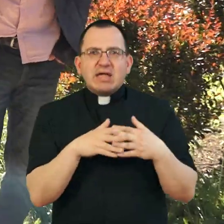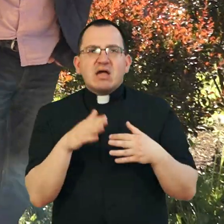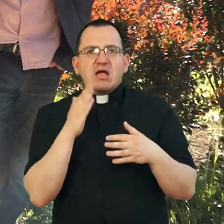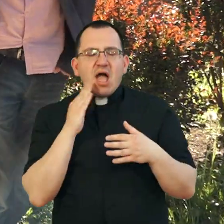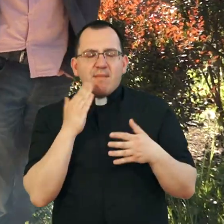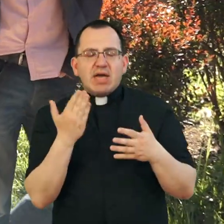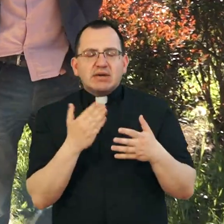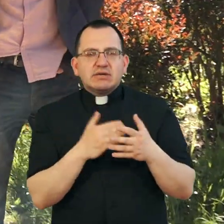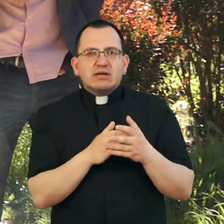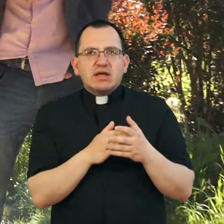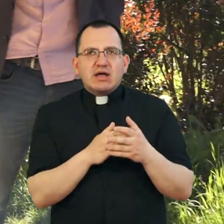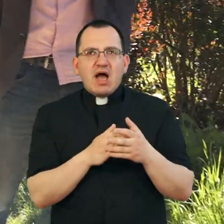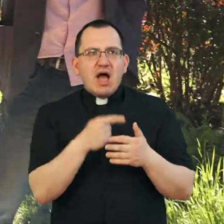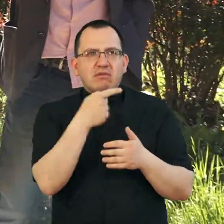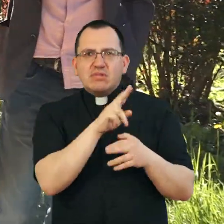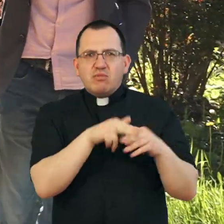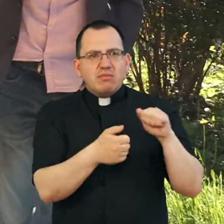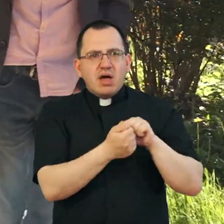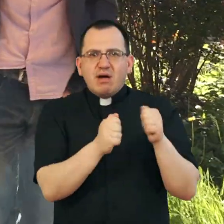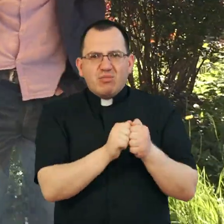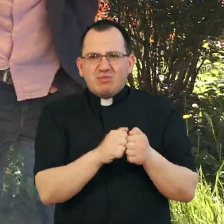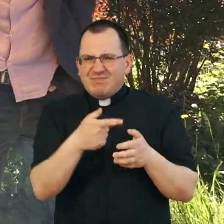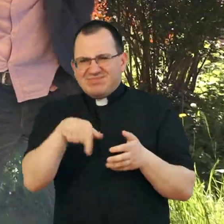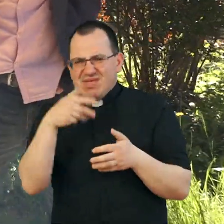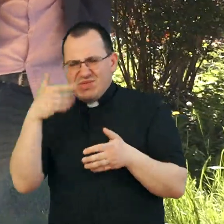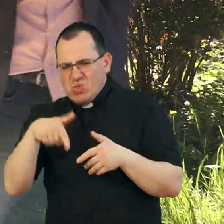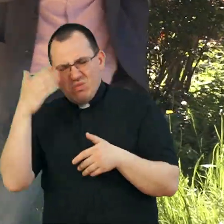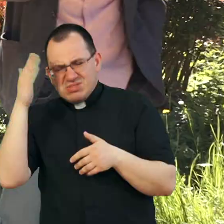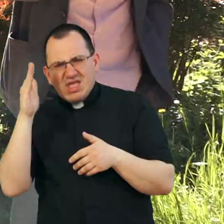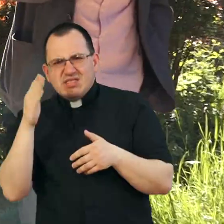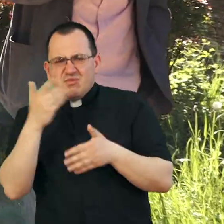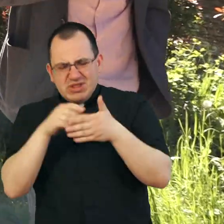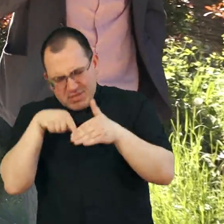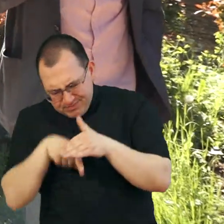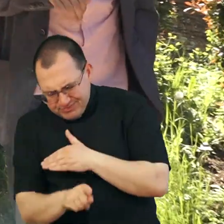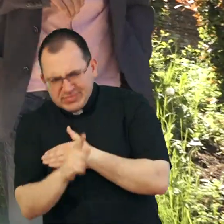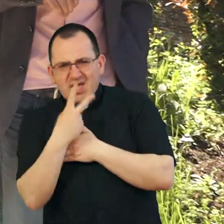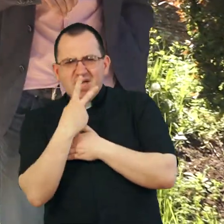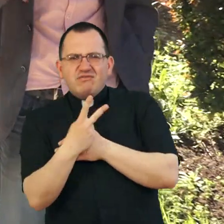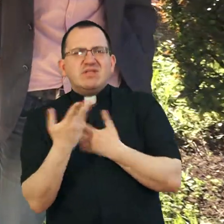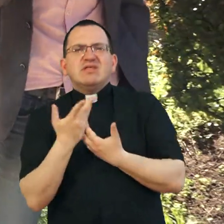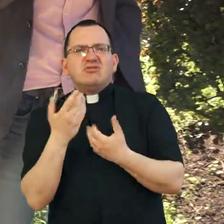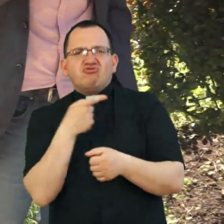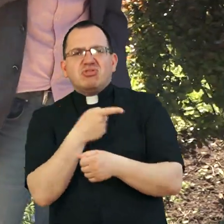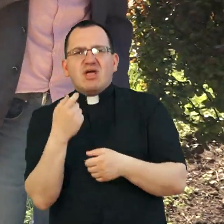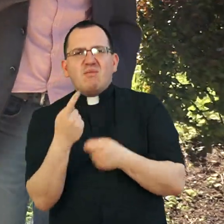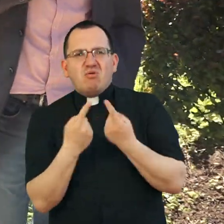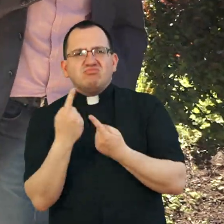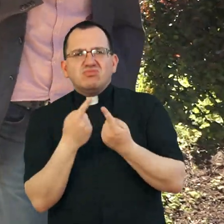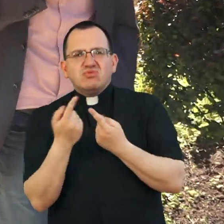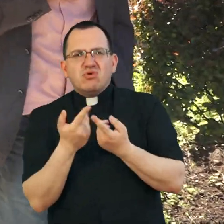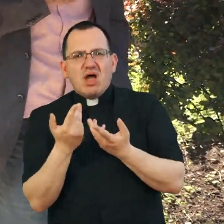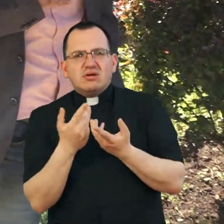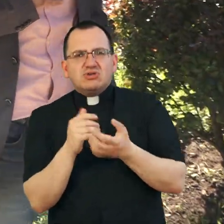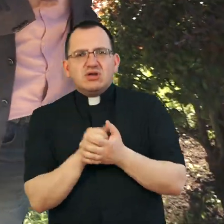to ne znamo zato što treba zagrebati malo ispod površine, medijske površine, da se do tih informacija